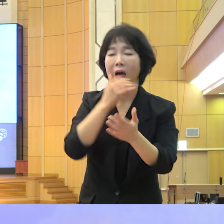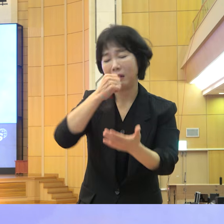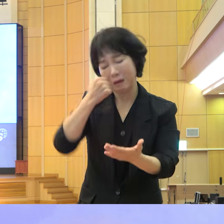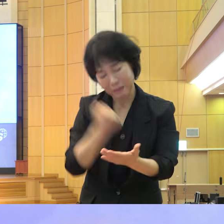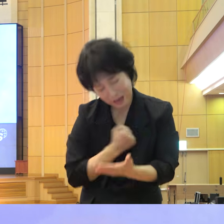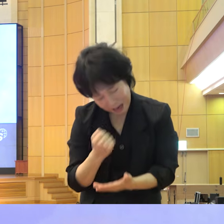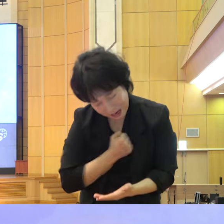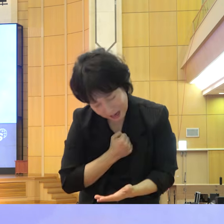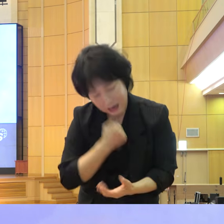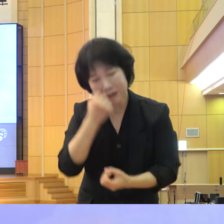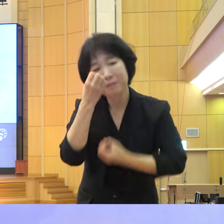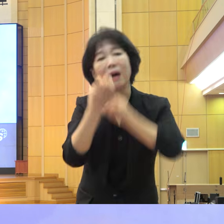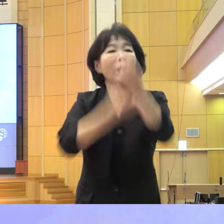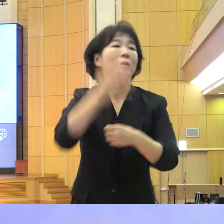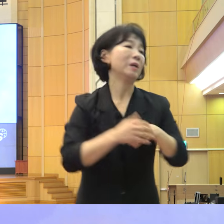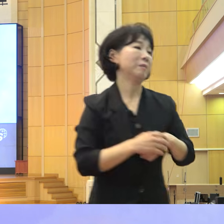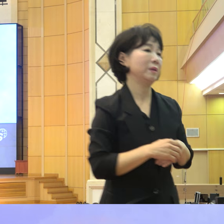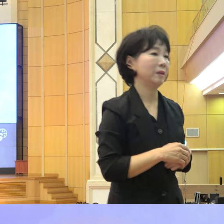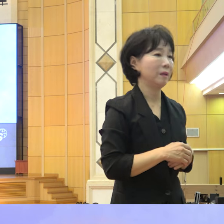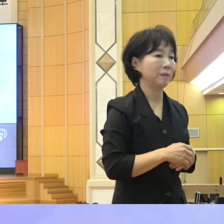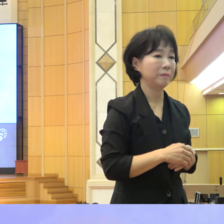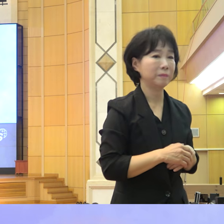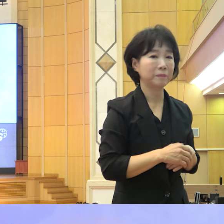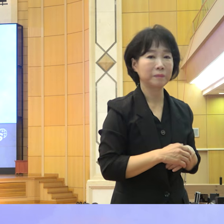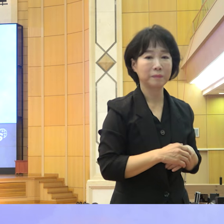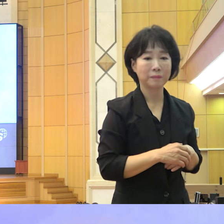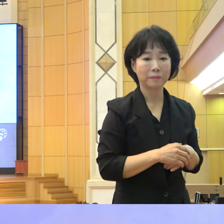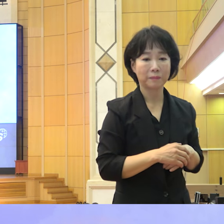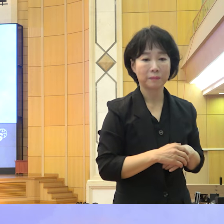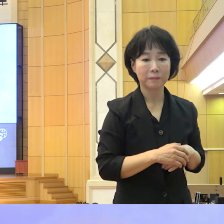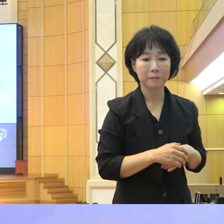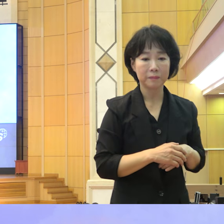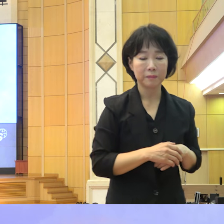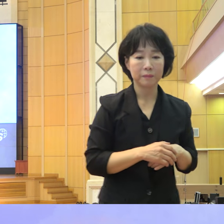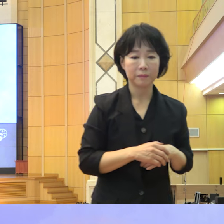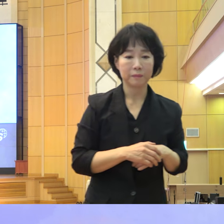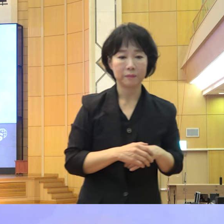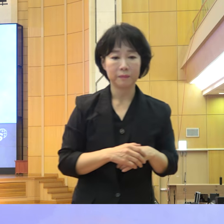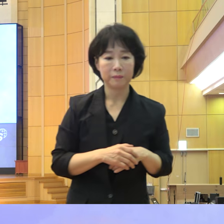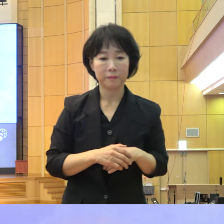했습니다. 여러분, 사람이라는 게 때때로 보면요